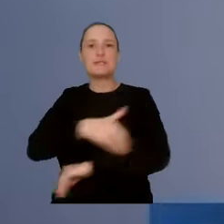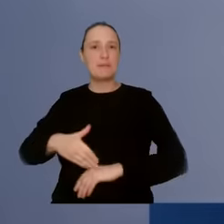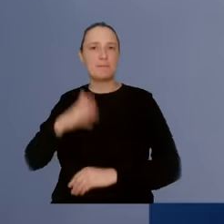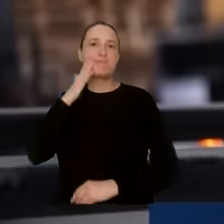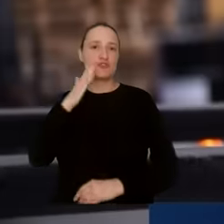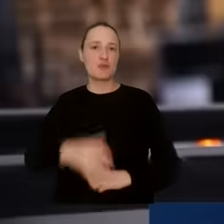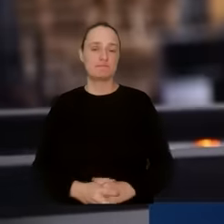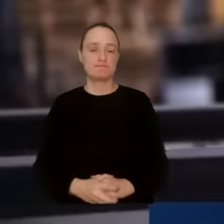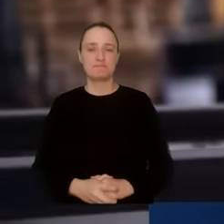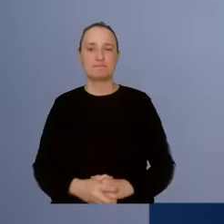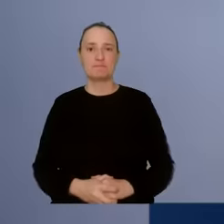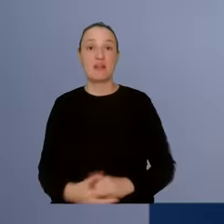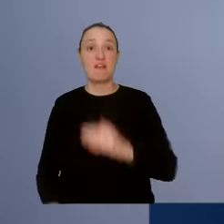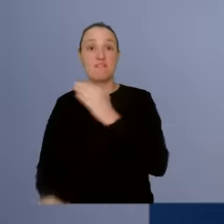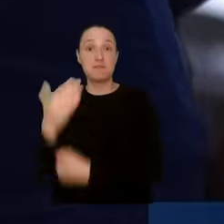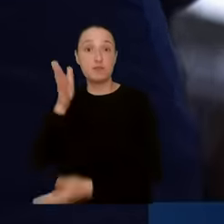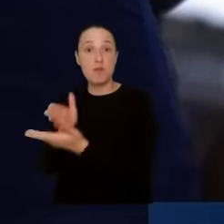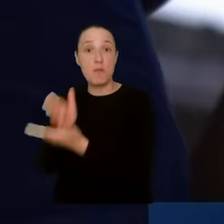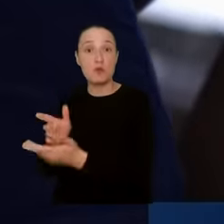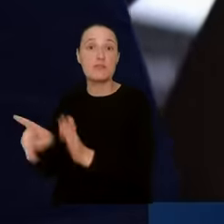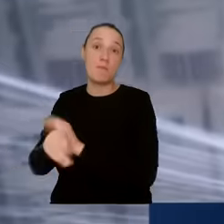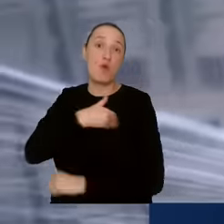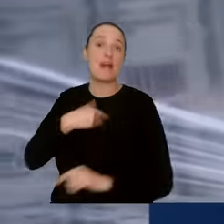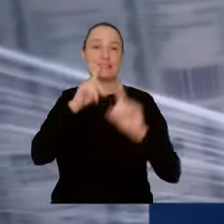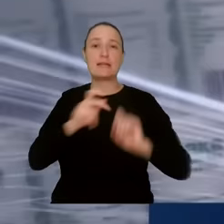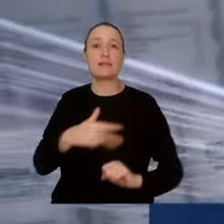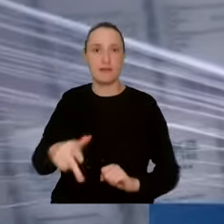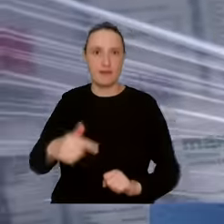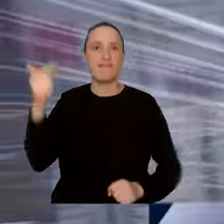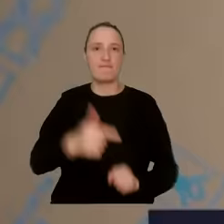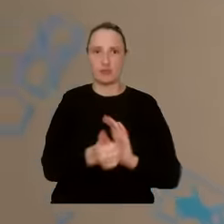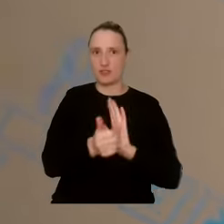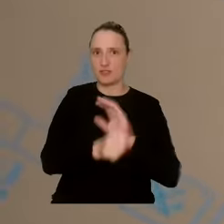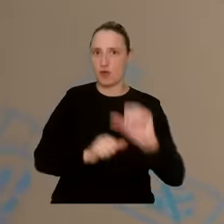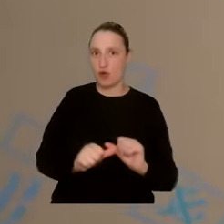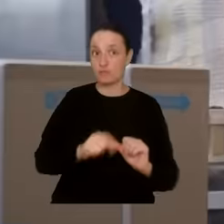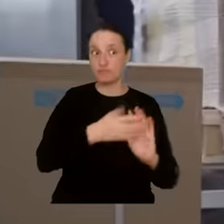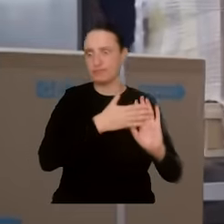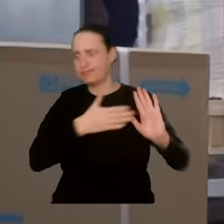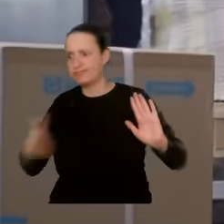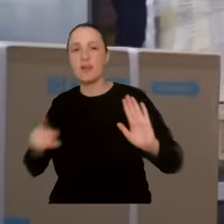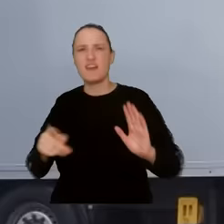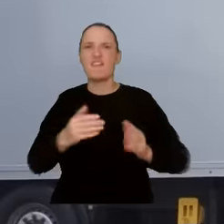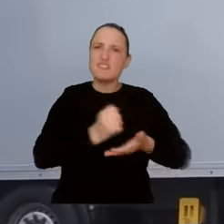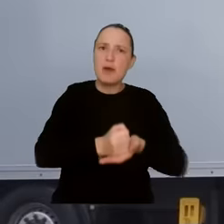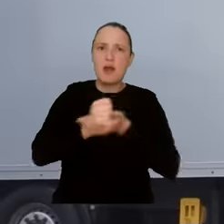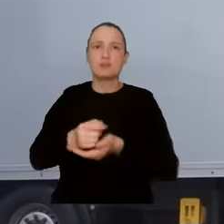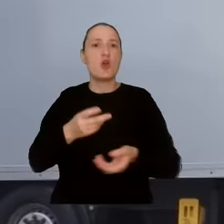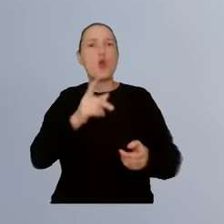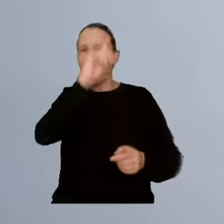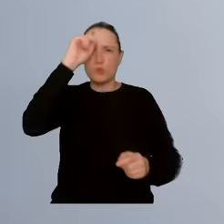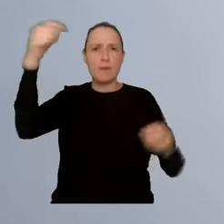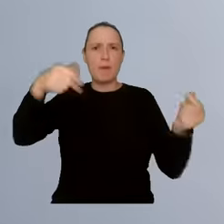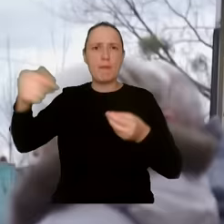Akcja Pomocy Polakom na Wschodzie została zapoczątkowana w 2016 roku. Od tego czasu dzięki wsparciu darczyńców do potrzebujących trafiło kilkadziesiąt